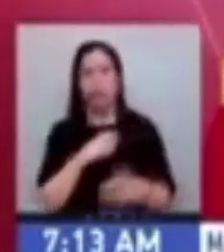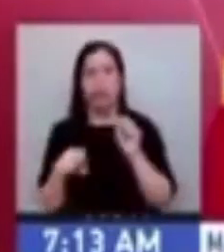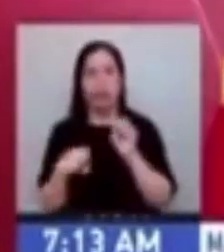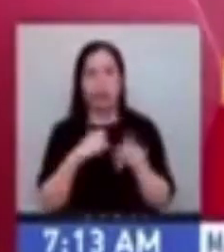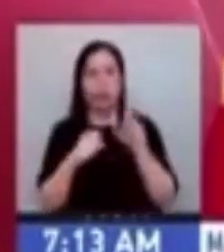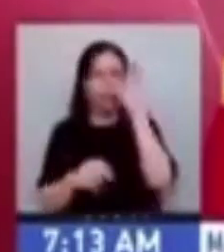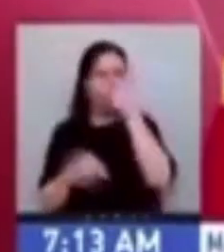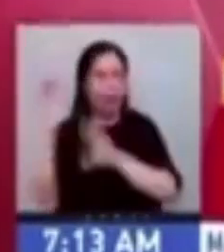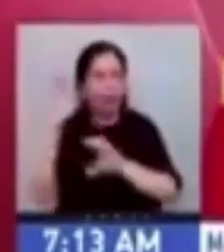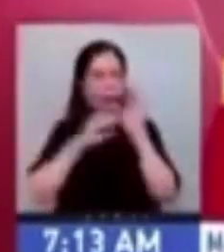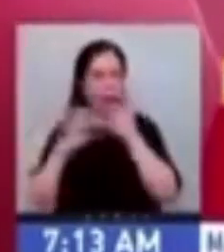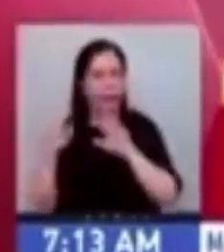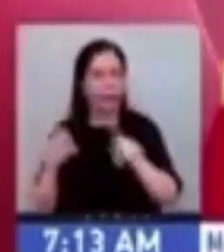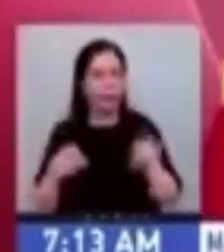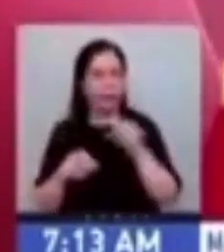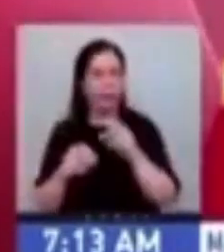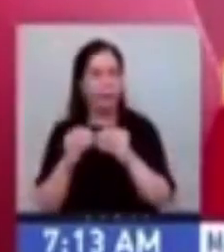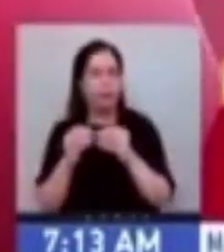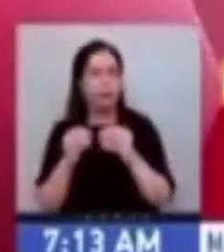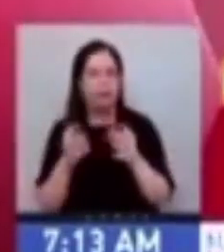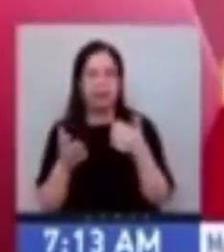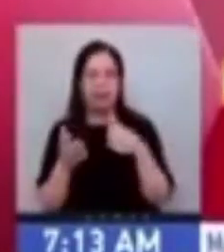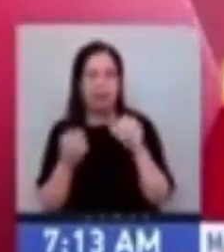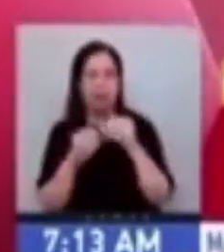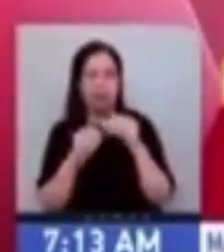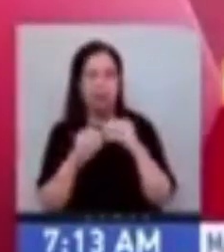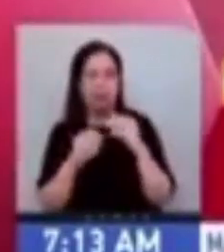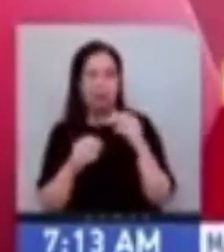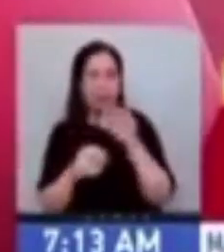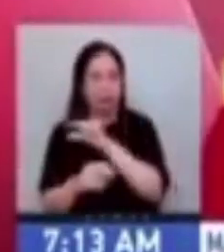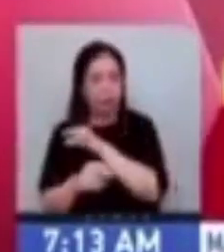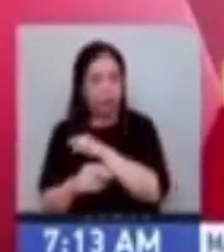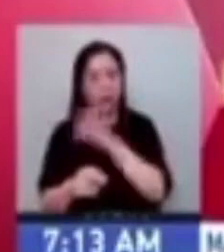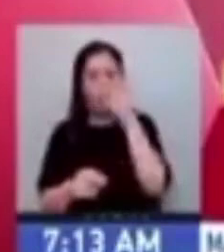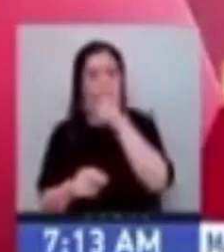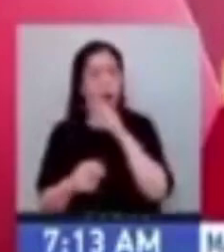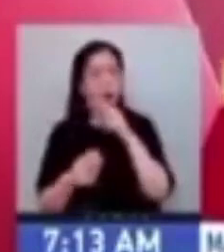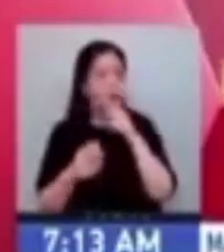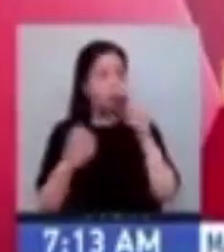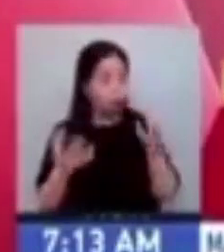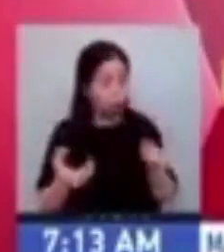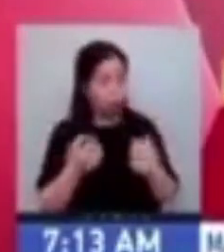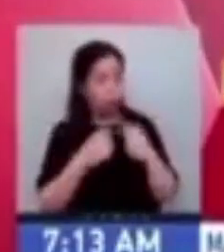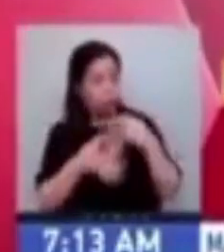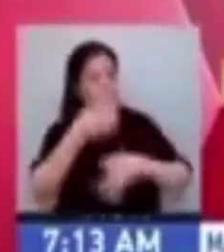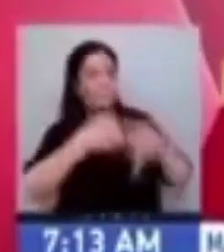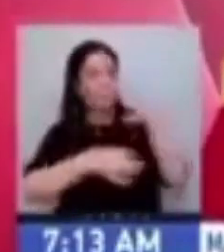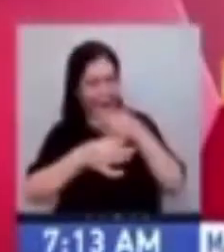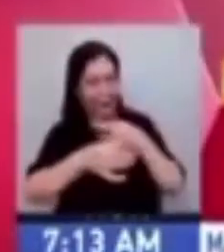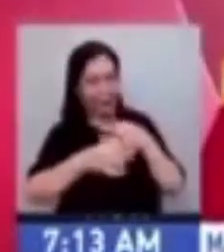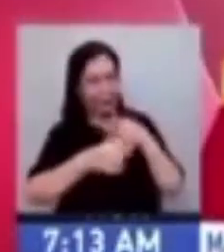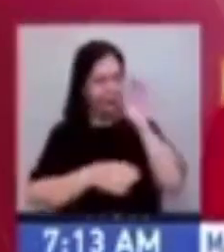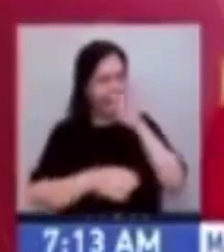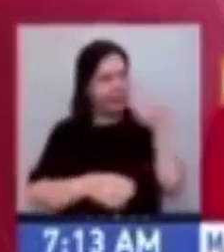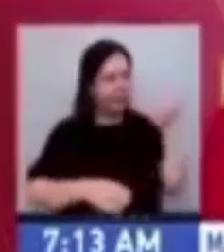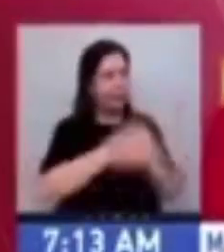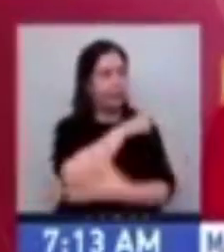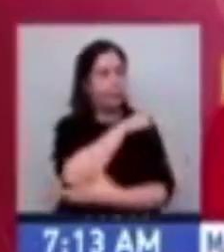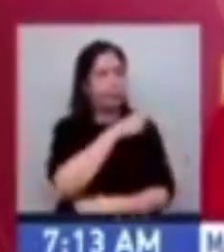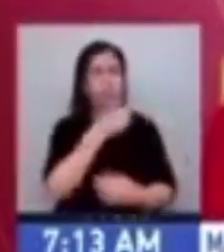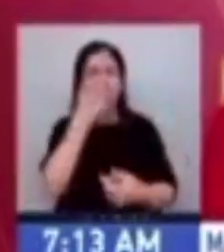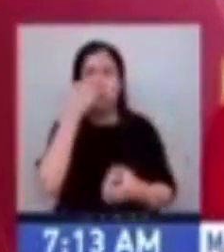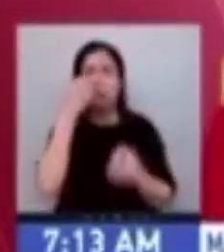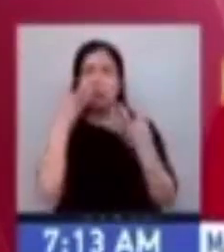mga di na kwalipikado, hinahanap din po natin yung pwede namang papapalit sa kanila sa programa dahil marami nga rin po ang